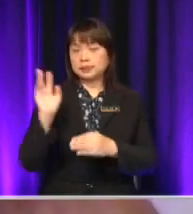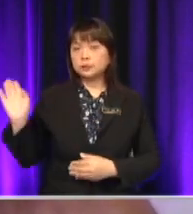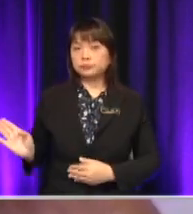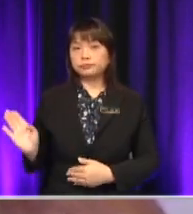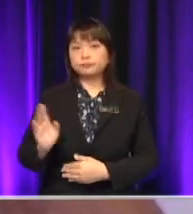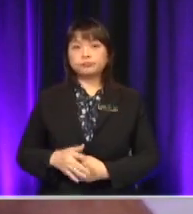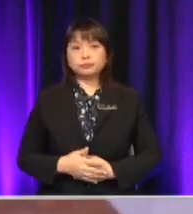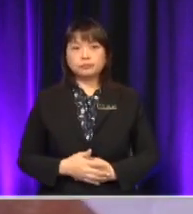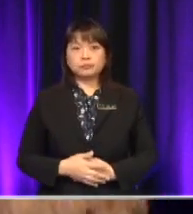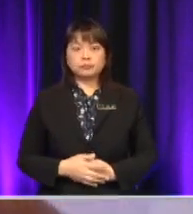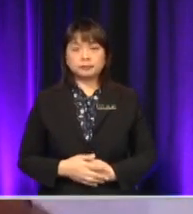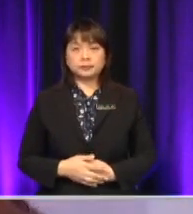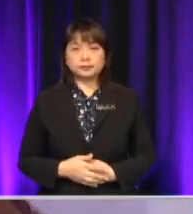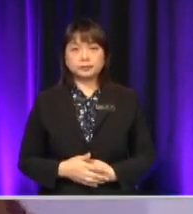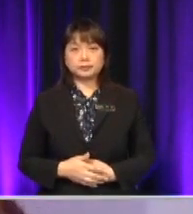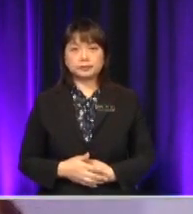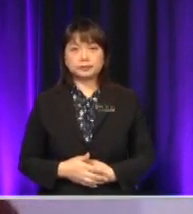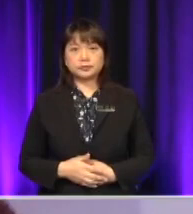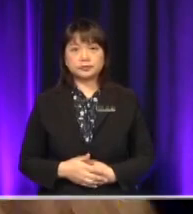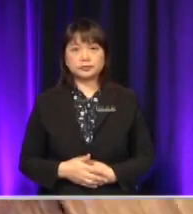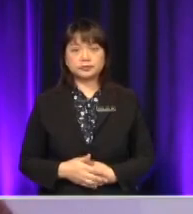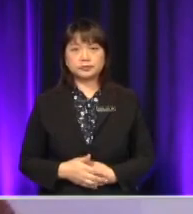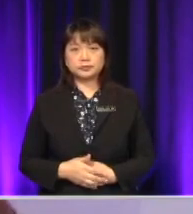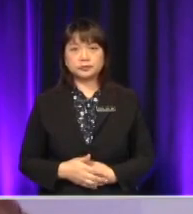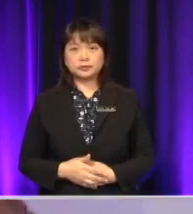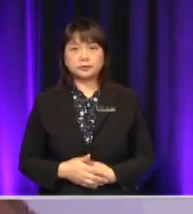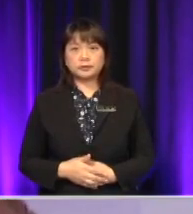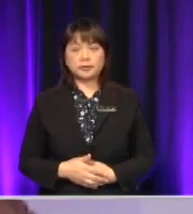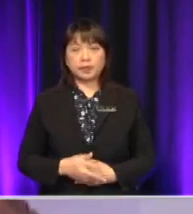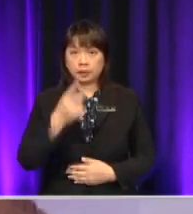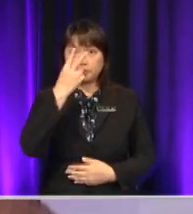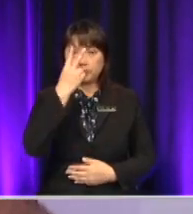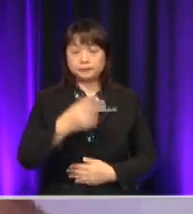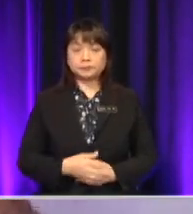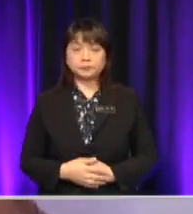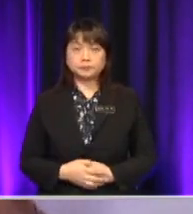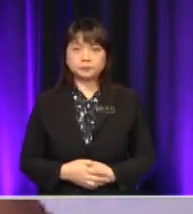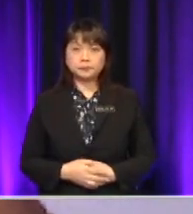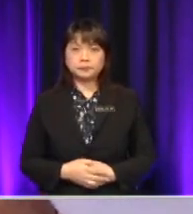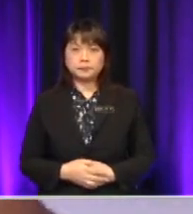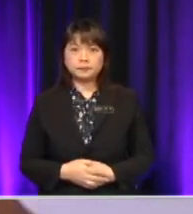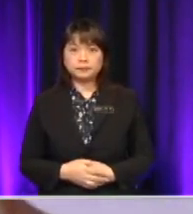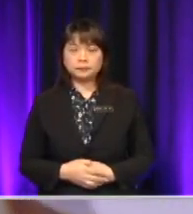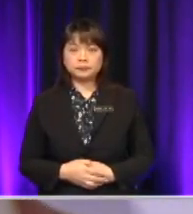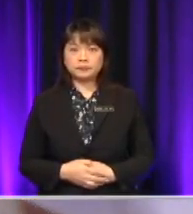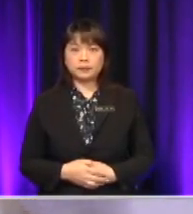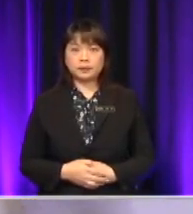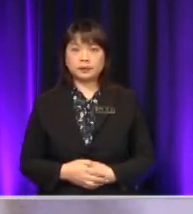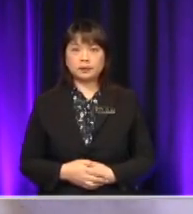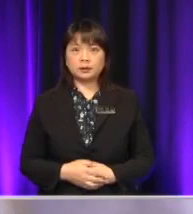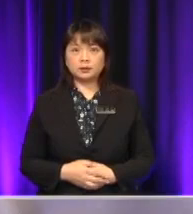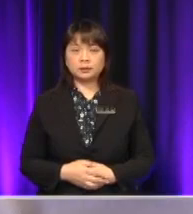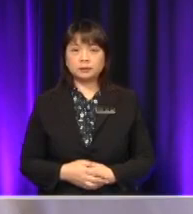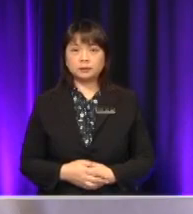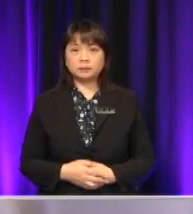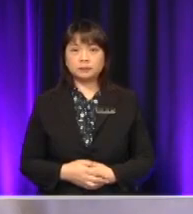betul. Kemudian saya akan... Belakang sikit bagi dia pusing belakang tu bagi yang bunyi. sini. Okey dah. Alright, okey dah. Dah. Baik. Okey, sekarang kita nak baca. Bacaan macam mana nak